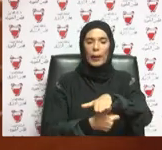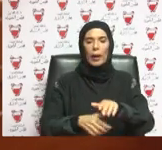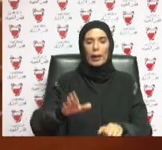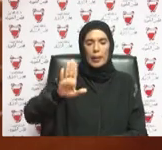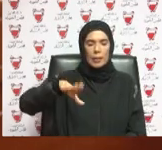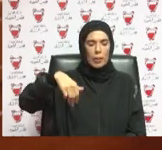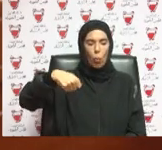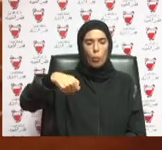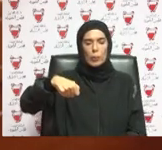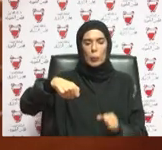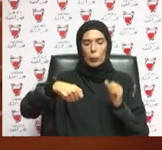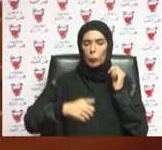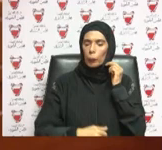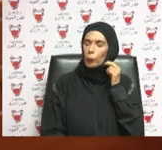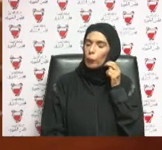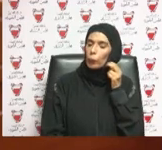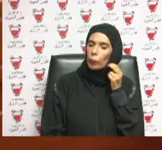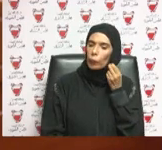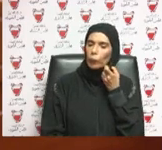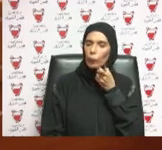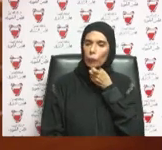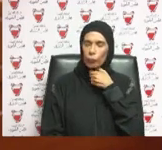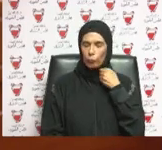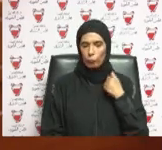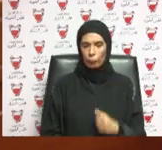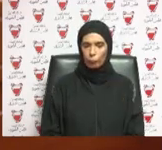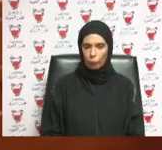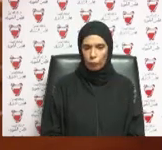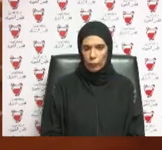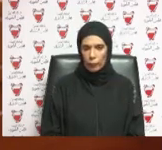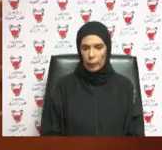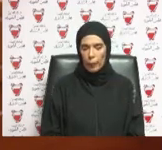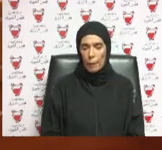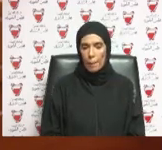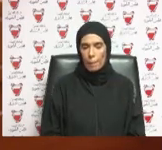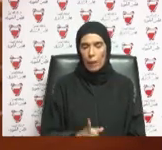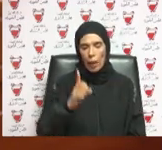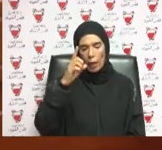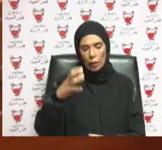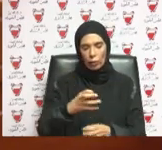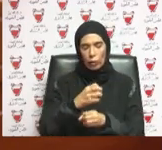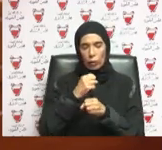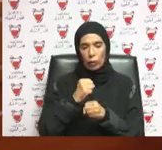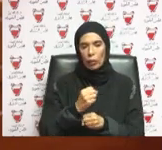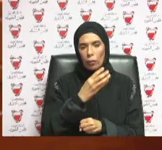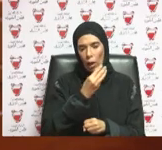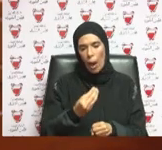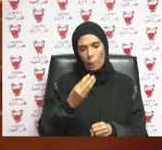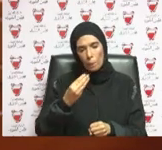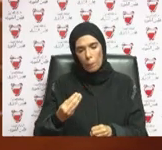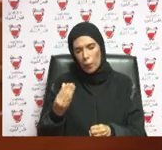العهد نائب القائد الأعلى رئيس مجلس الوزراء الموقر حفظه الله، ولأبناء